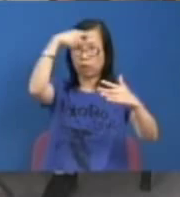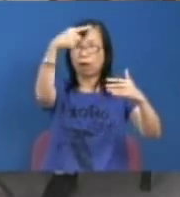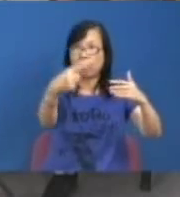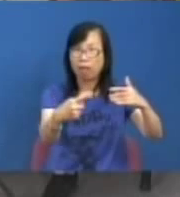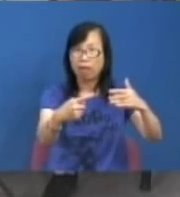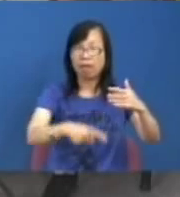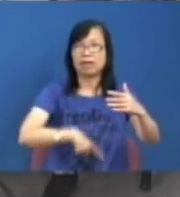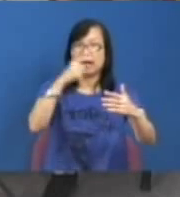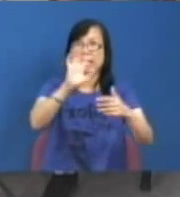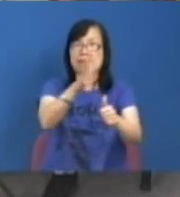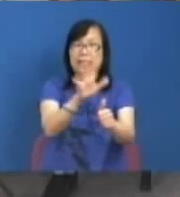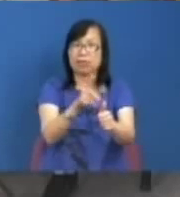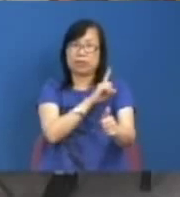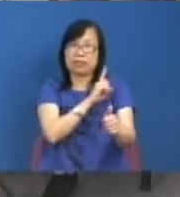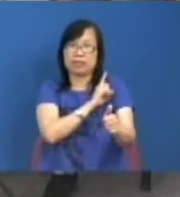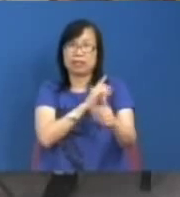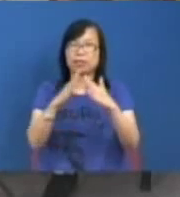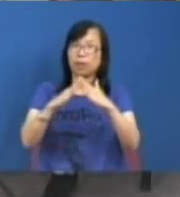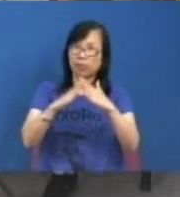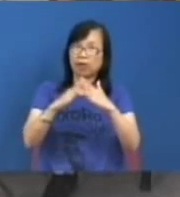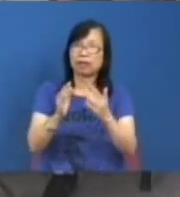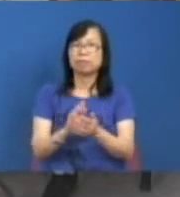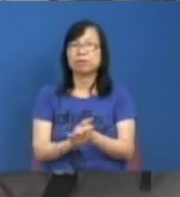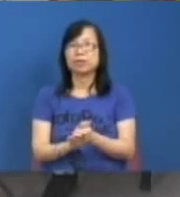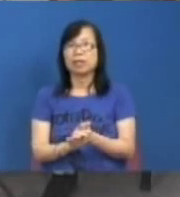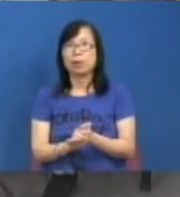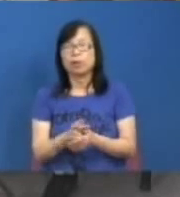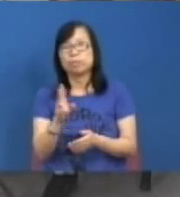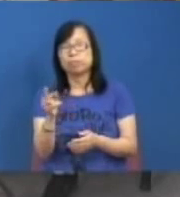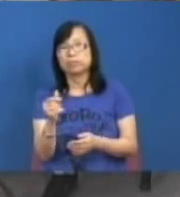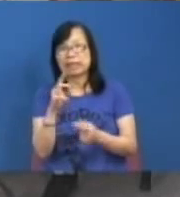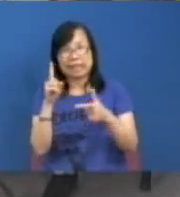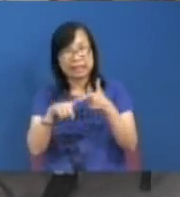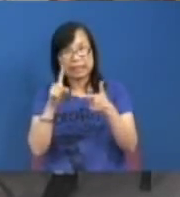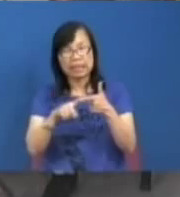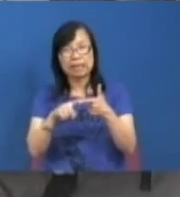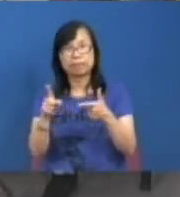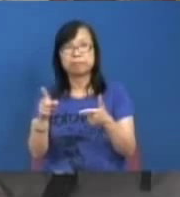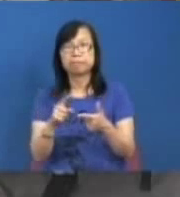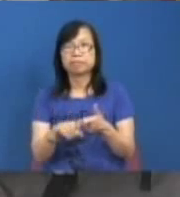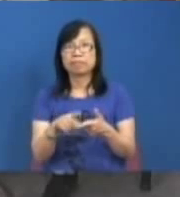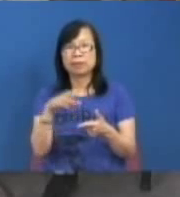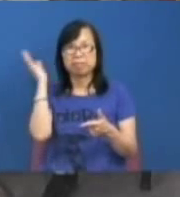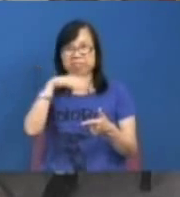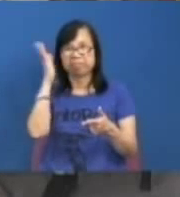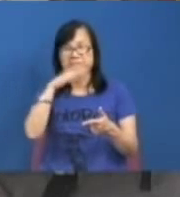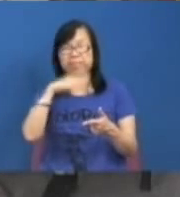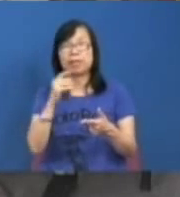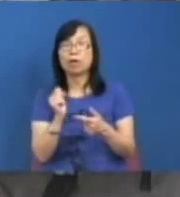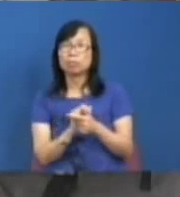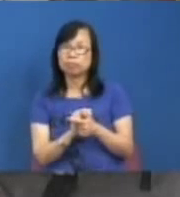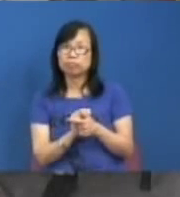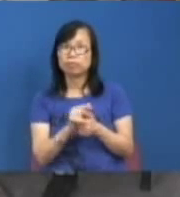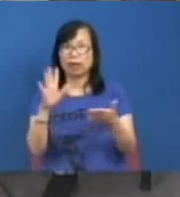影響自己住嗰個單位啦。 沙士呢個好大問題啦， 係啦。 第二咧就係嗰個有啲臭味啦，因